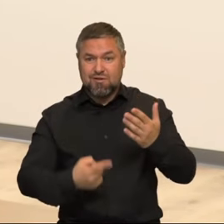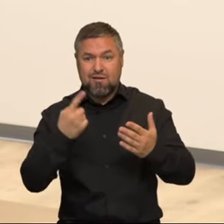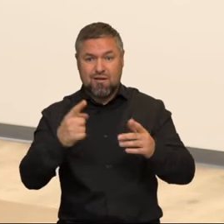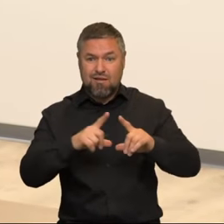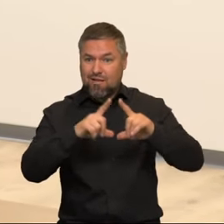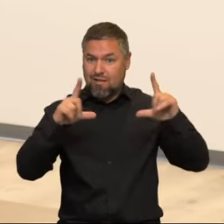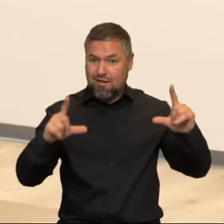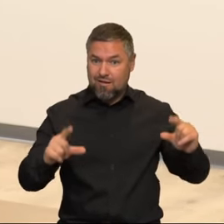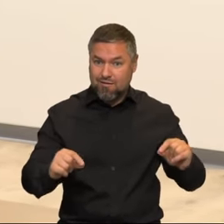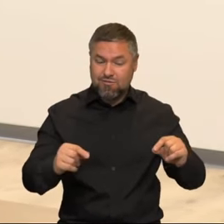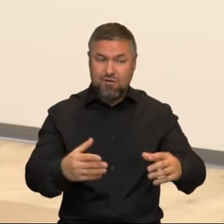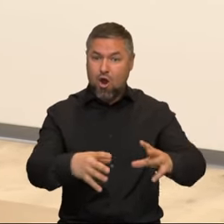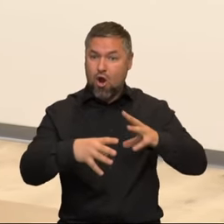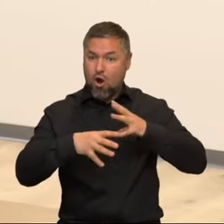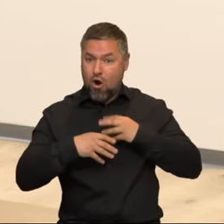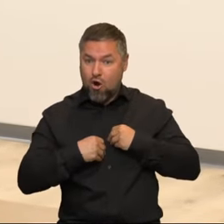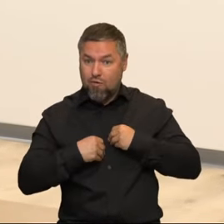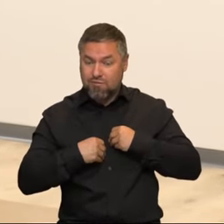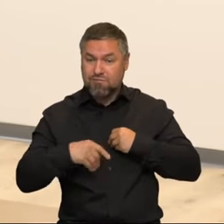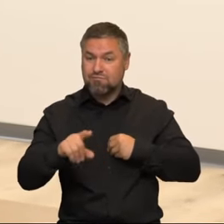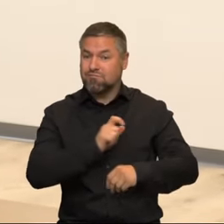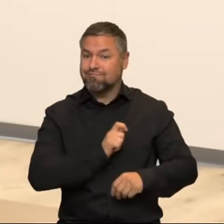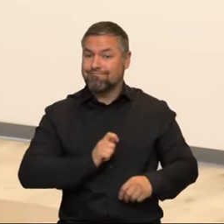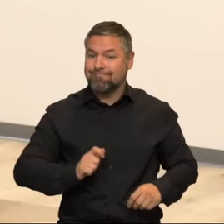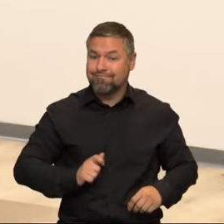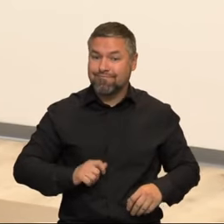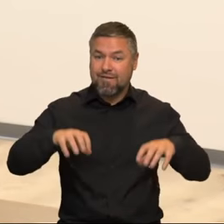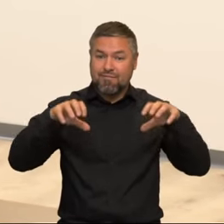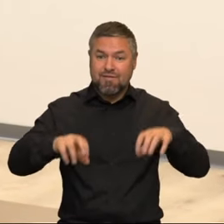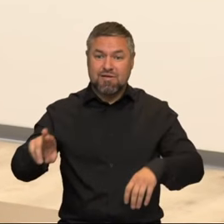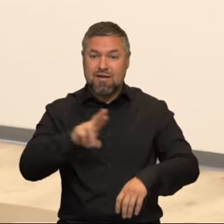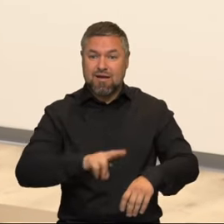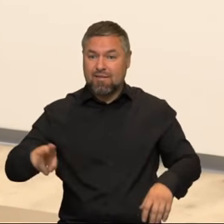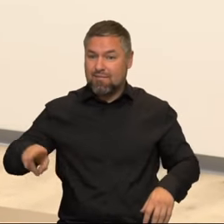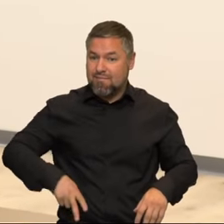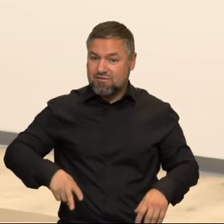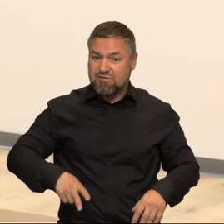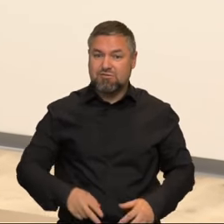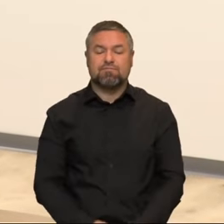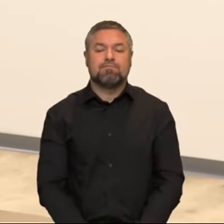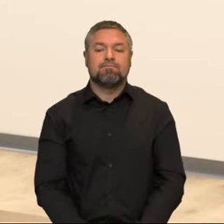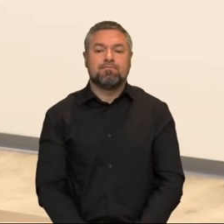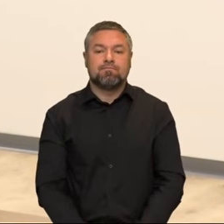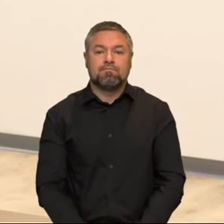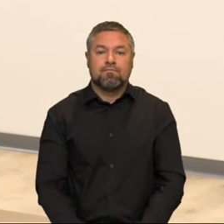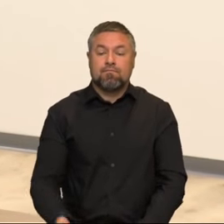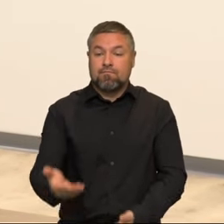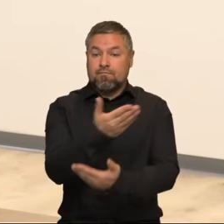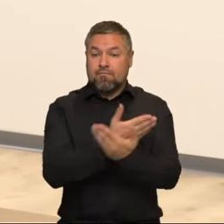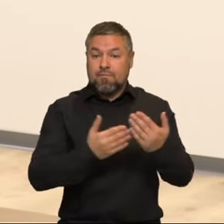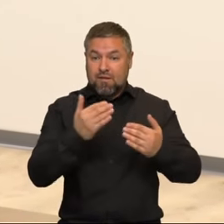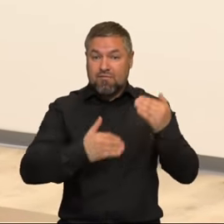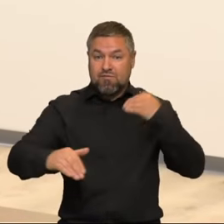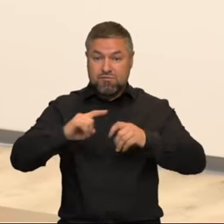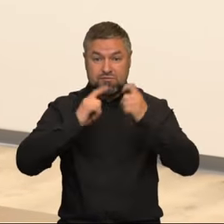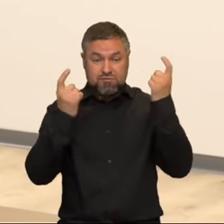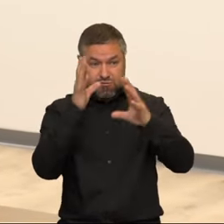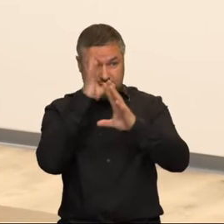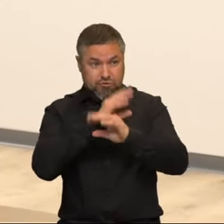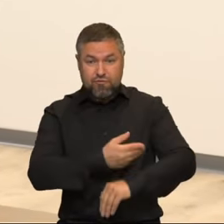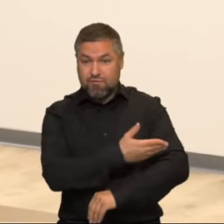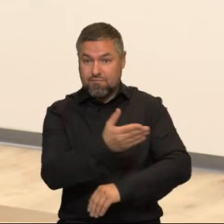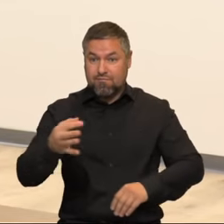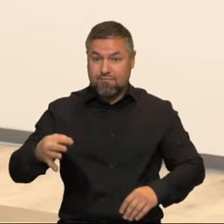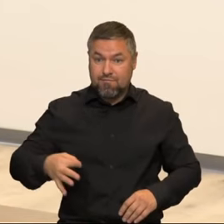z tych listów, który wpłynął do nas z Kancelarii Prezesa Rady Ministrów. Magnificencjo, Wysoki Senacie, Szanowni